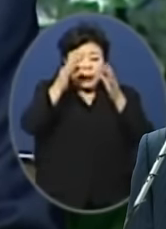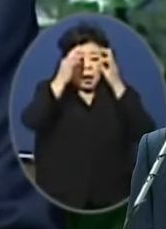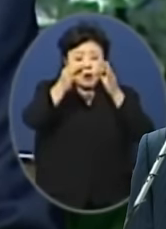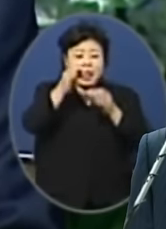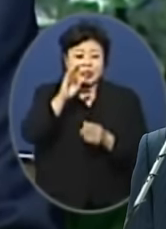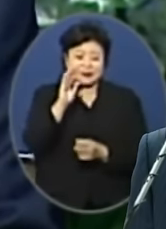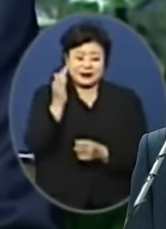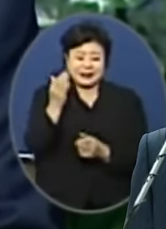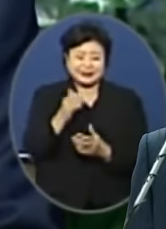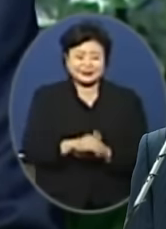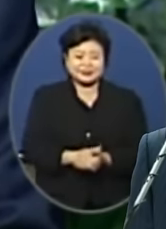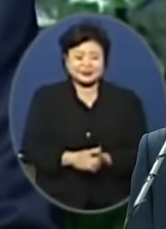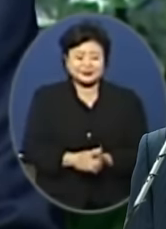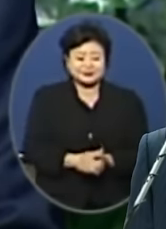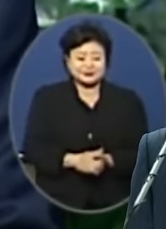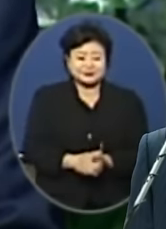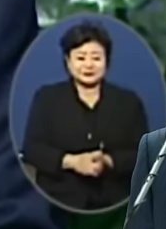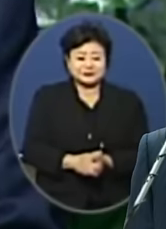되는 것입니다.